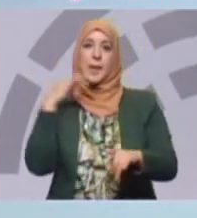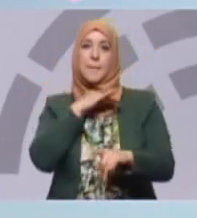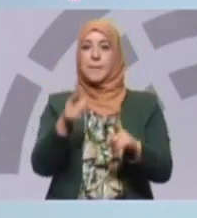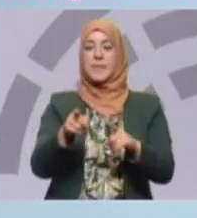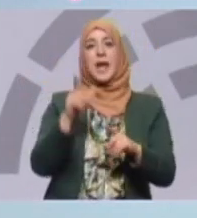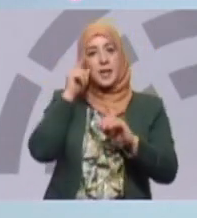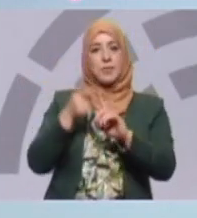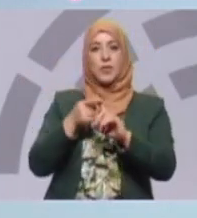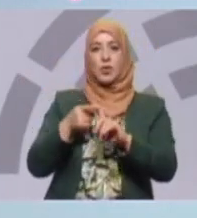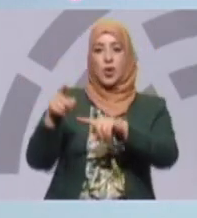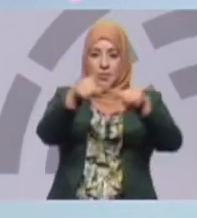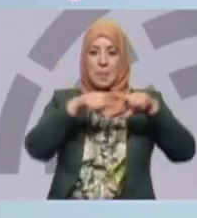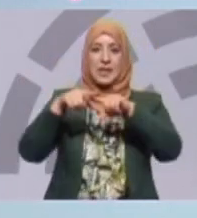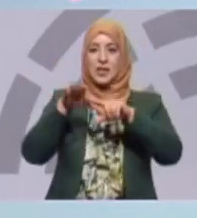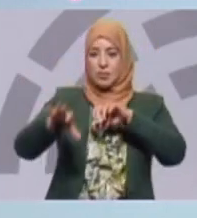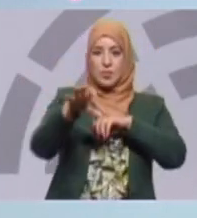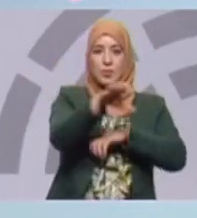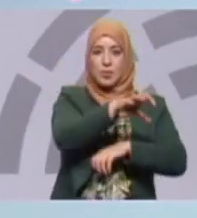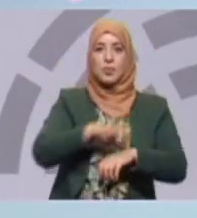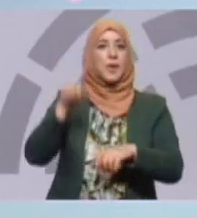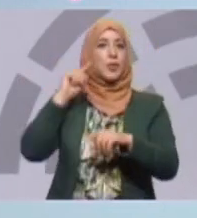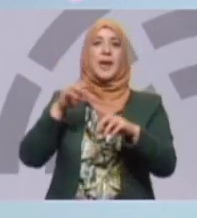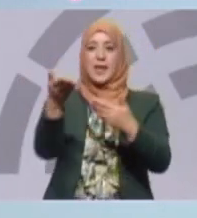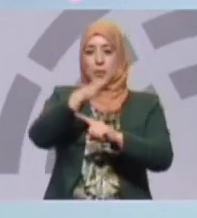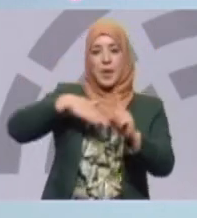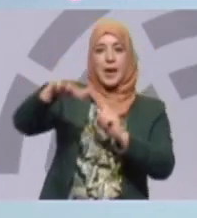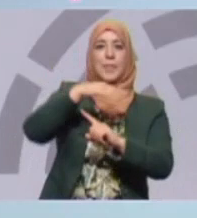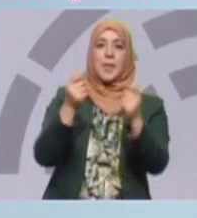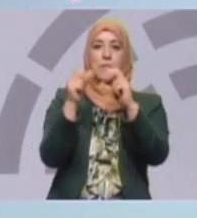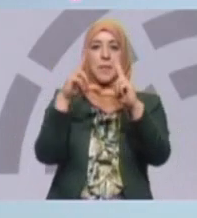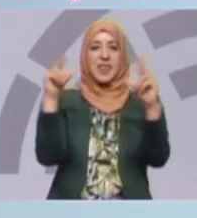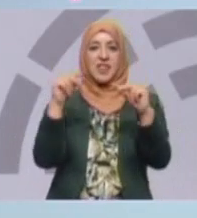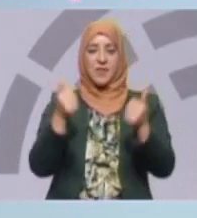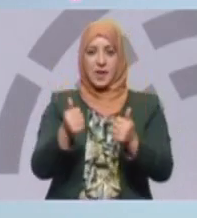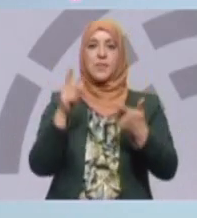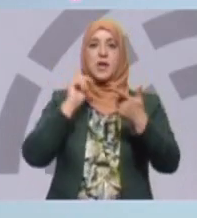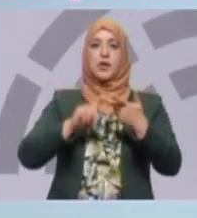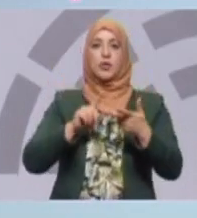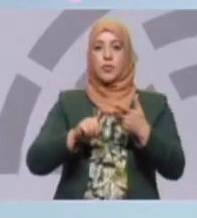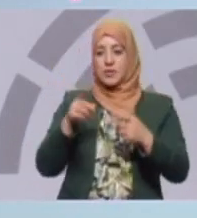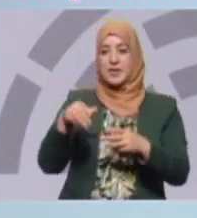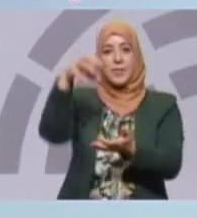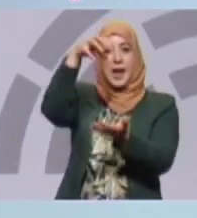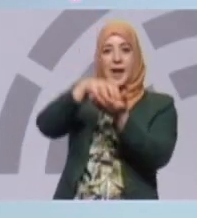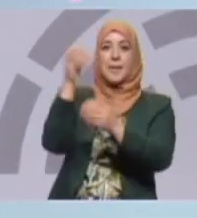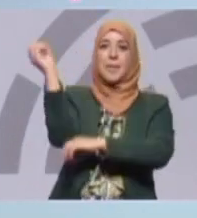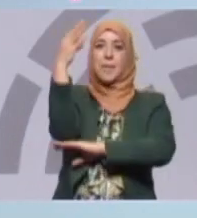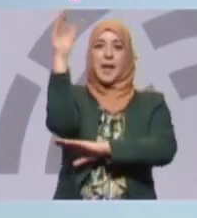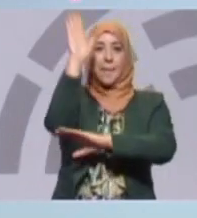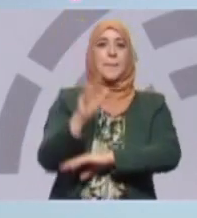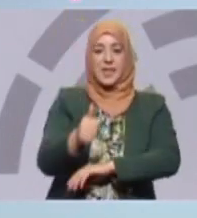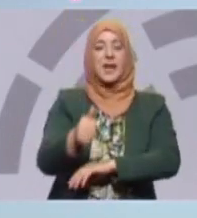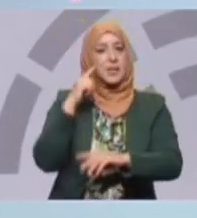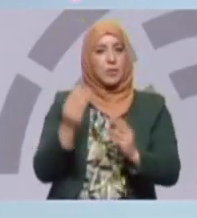باعتبار انه المواطنين يفتقتل 60% من من الربط واحداث منطقه لحمايه المدنيه بهذا تتمتع بها